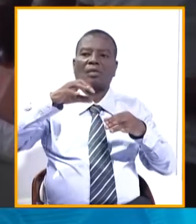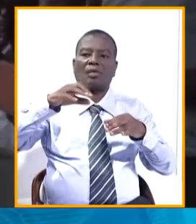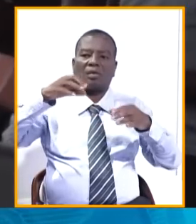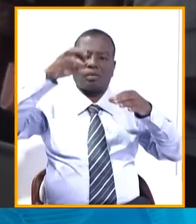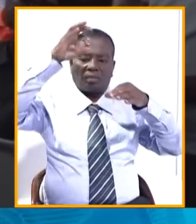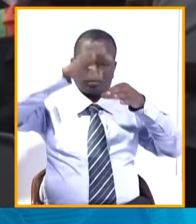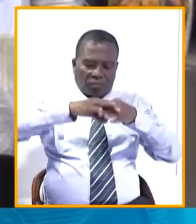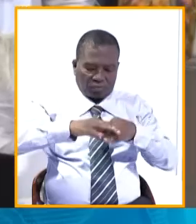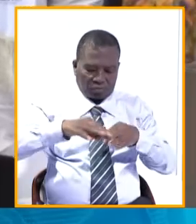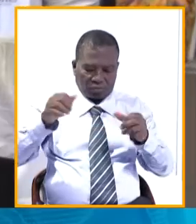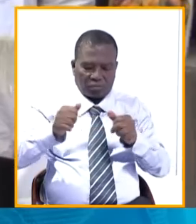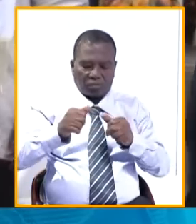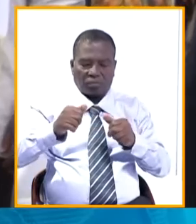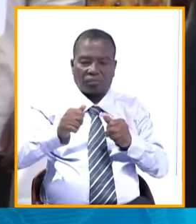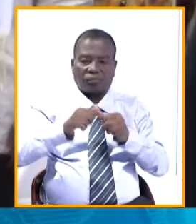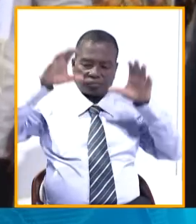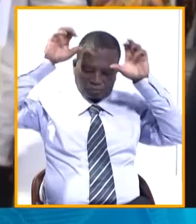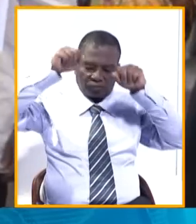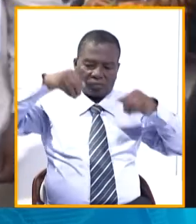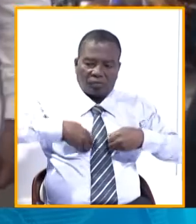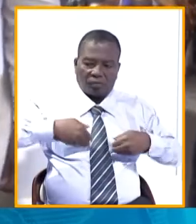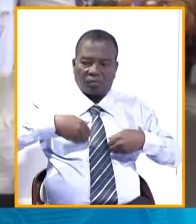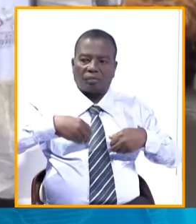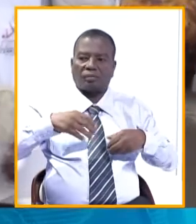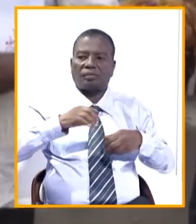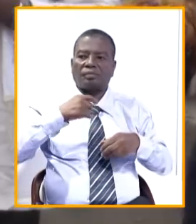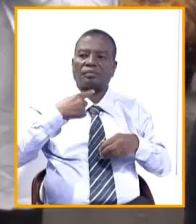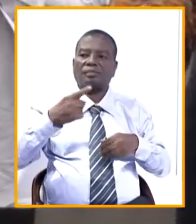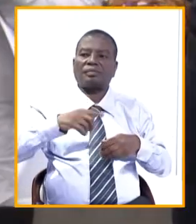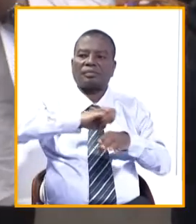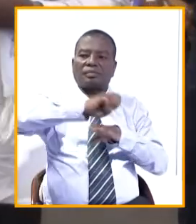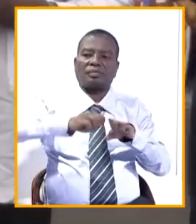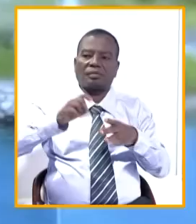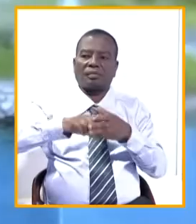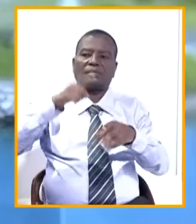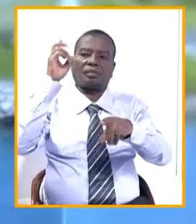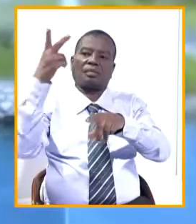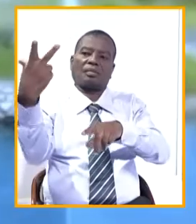la jeunesse d'Abobo, Luceni Konaté est engagé pour un mandat de 3 ans.